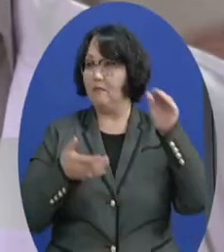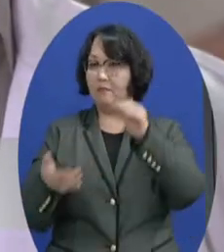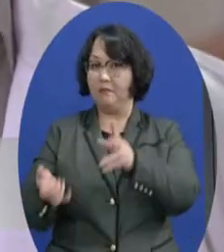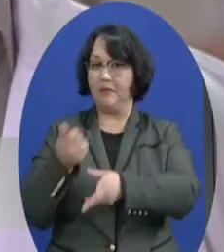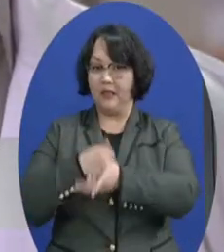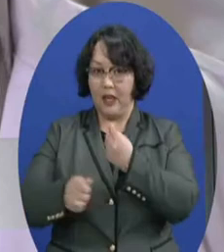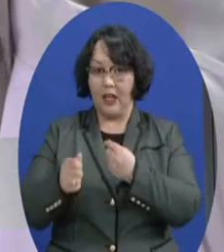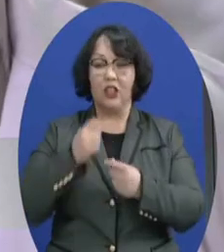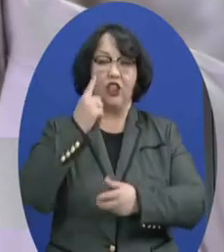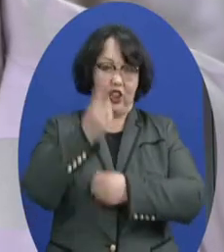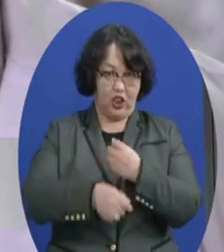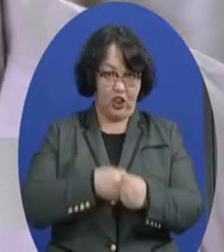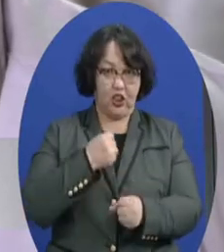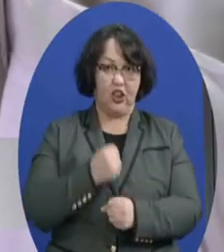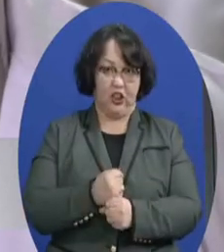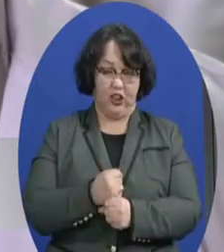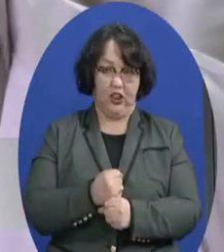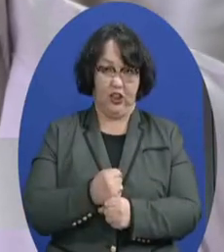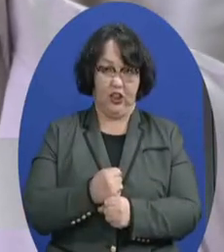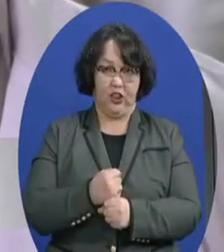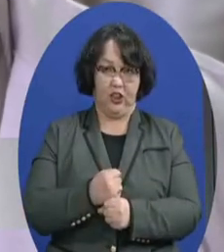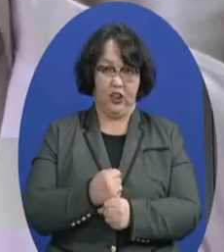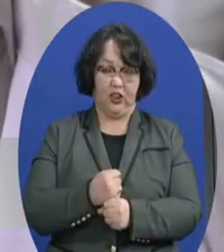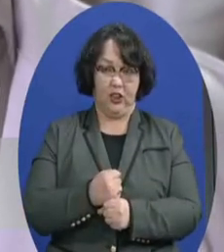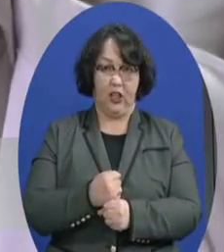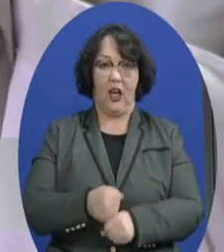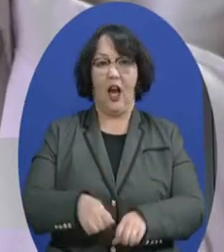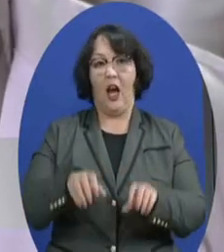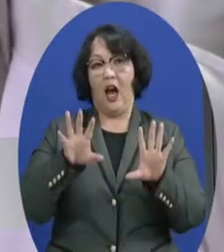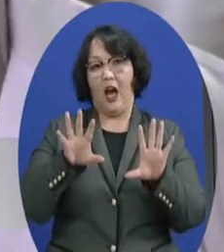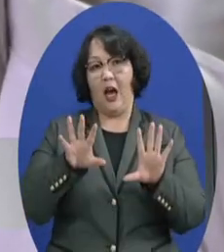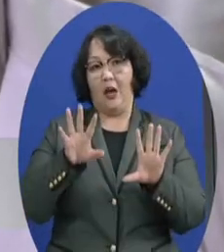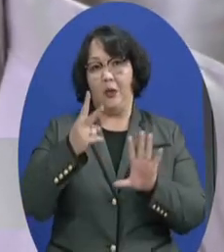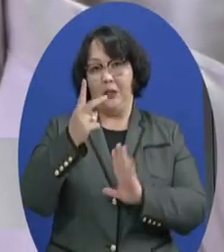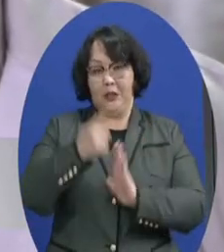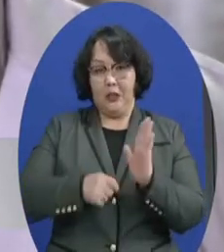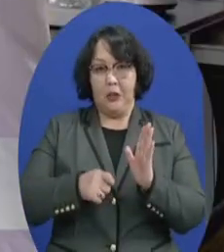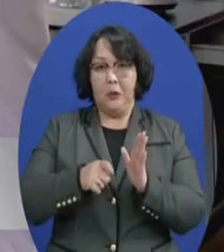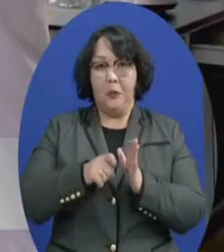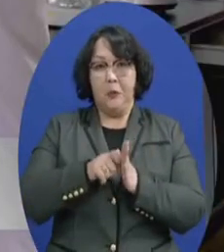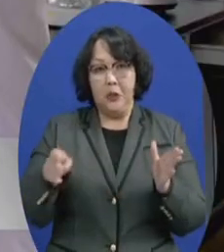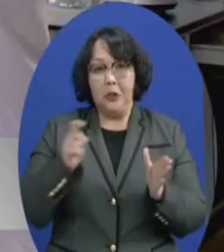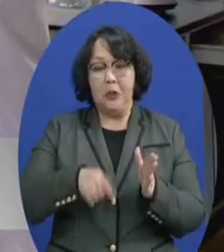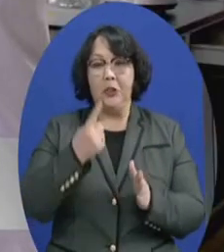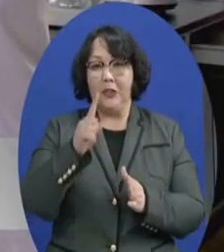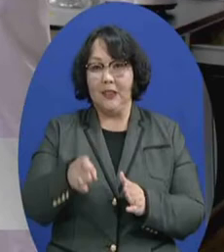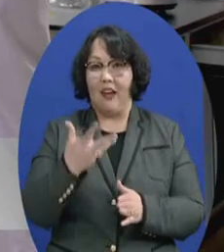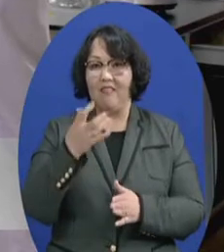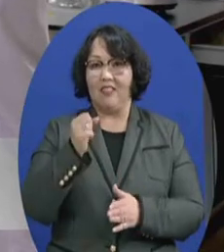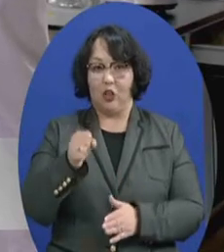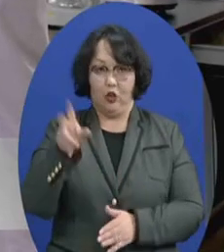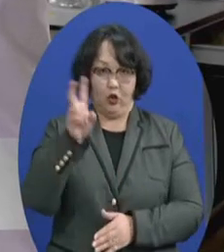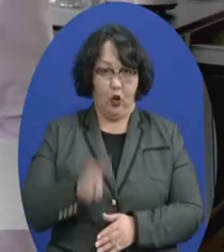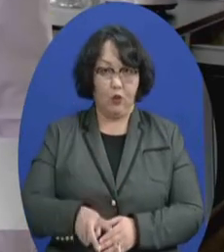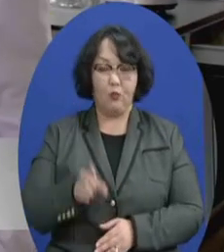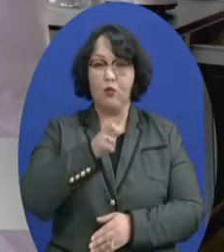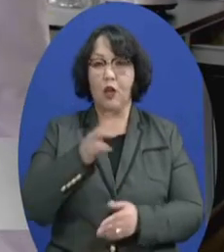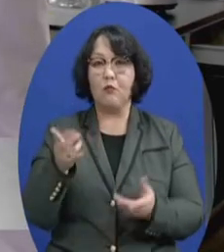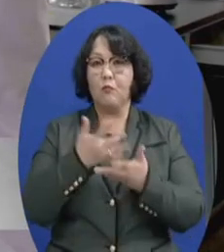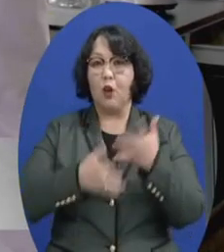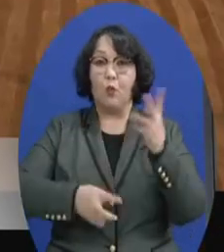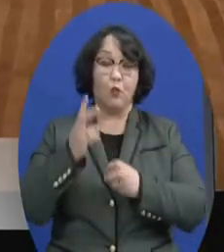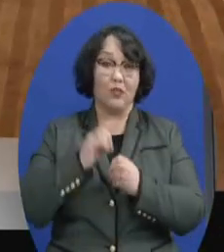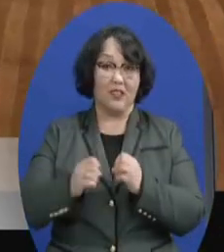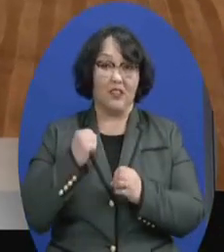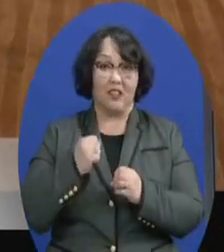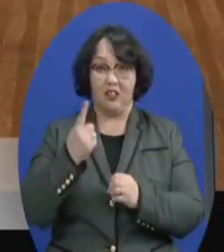бодход жилдээ гэж одоо жилдээ гэдэг чинь 10 сард л бид нар 1.5 сая долларын бүтээгтүүн үйлдвэрч чадна. Гэрт